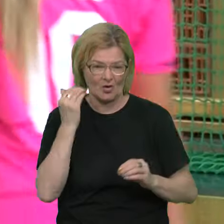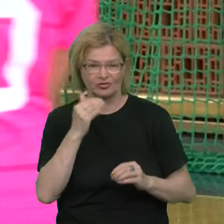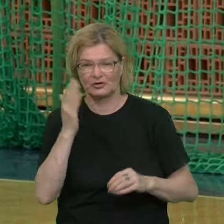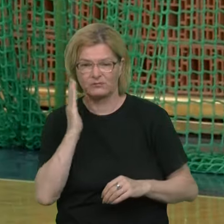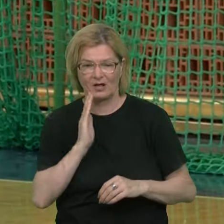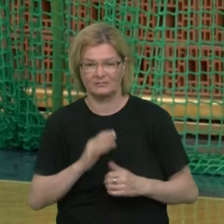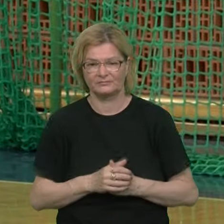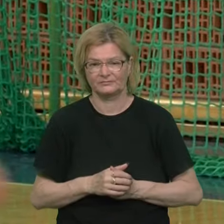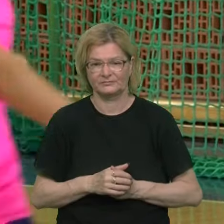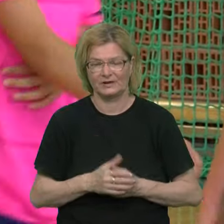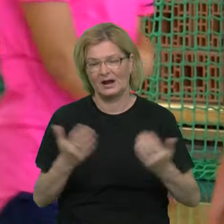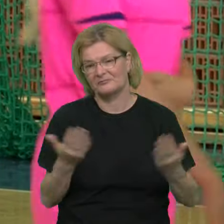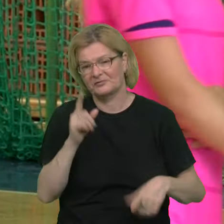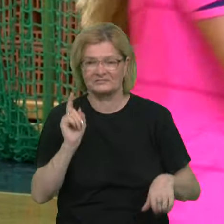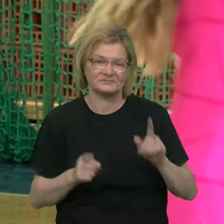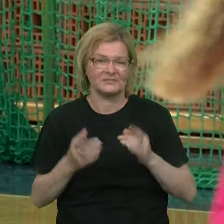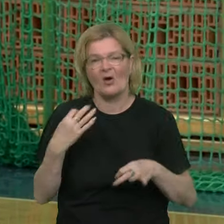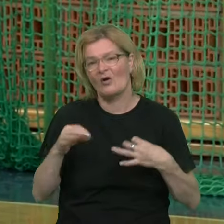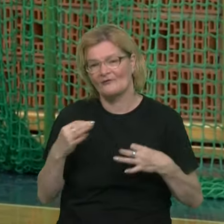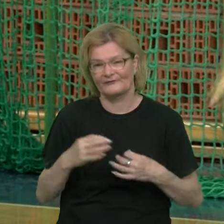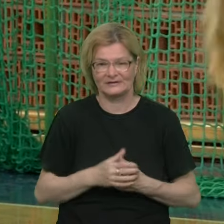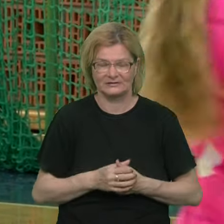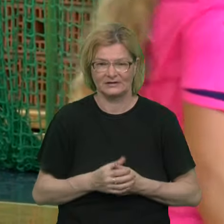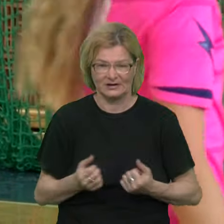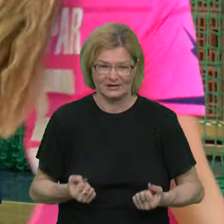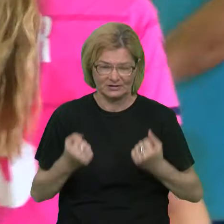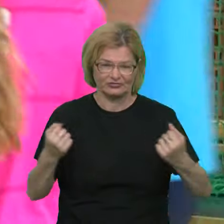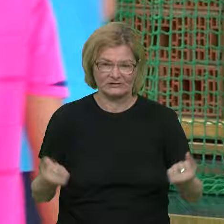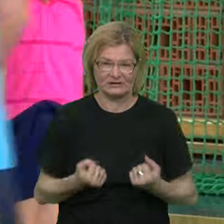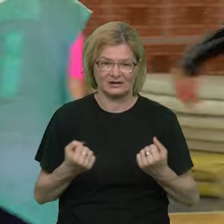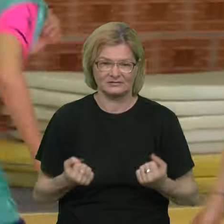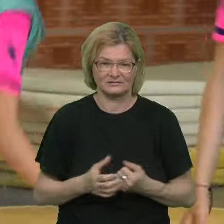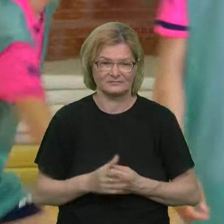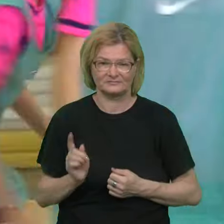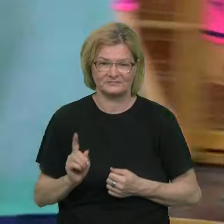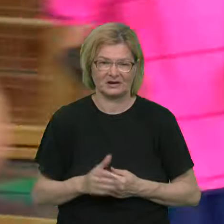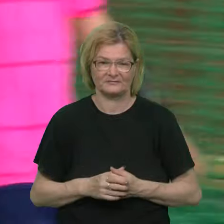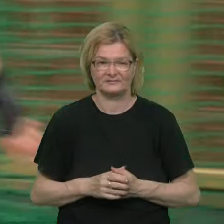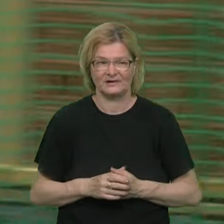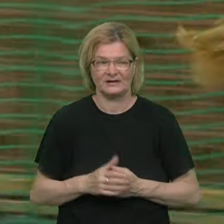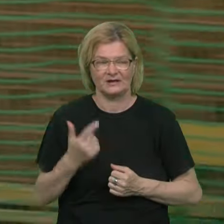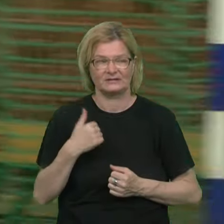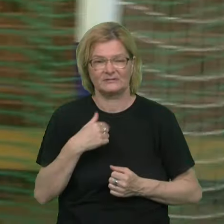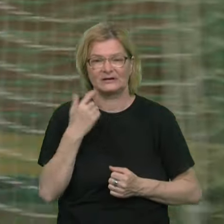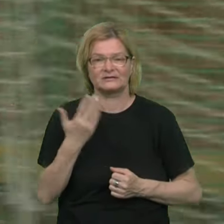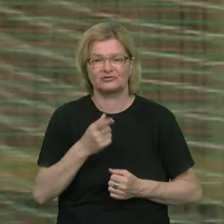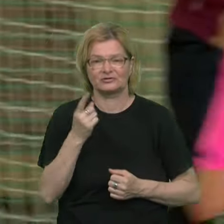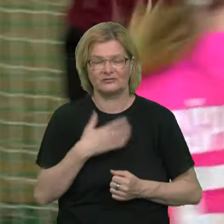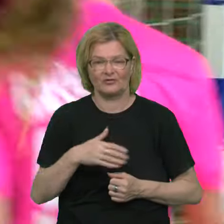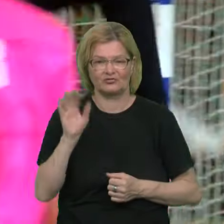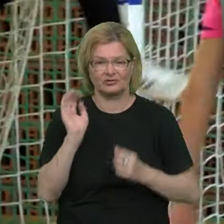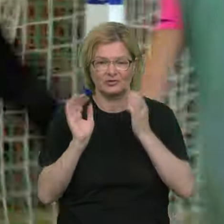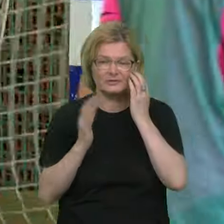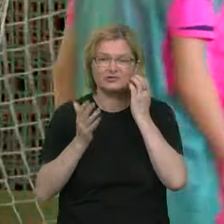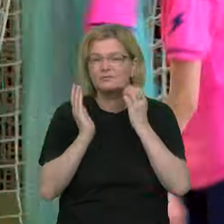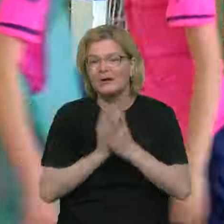Jesu oštri, jesu blagi? Pa, kako kada. Jesu ti teški treninzi? Ne. Ali ti meni reci,